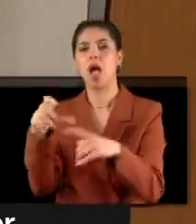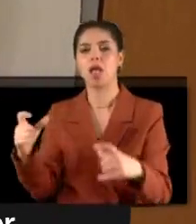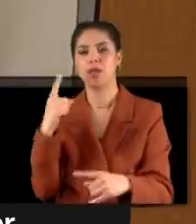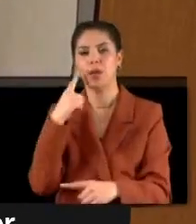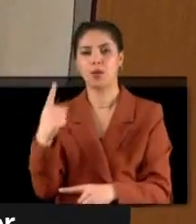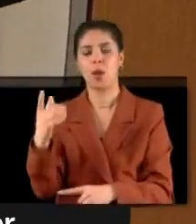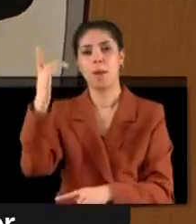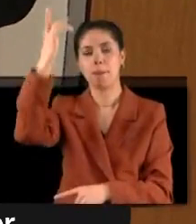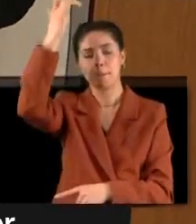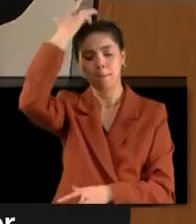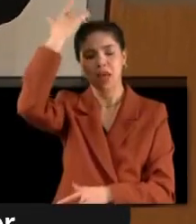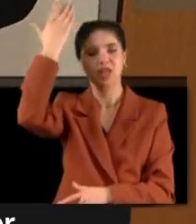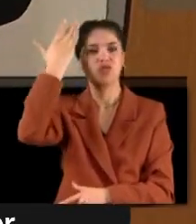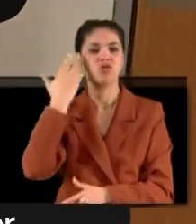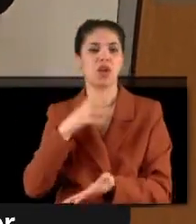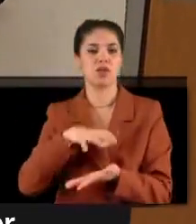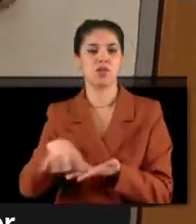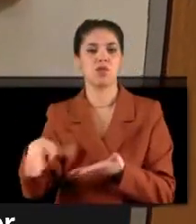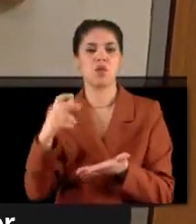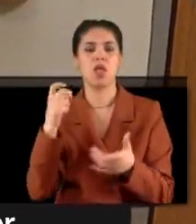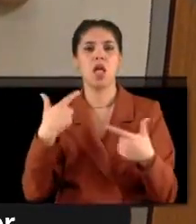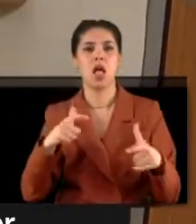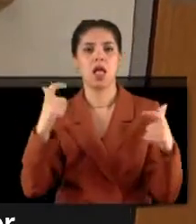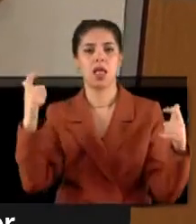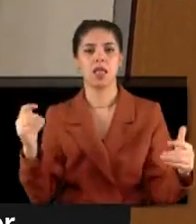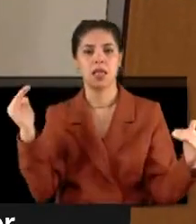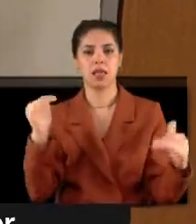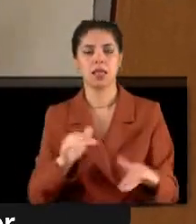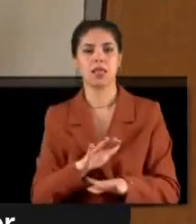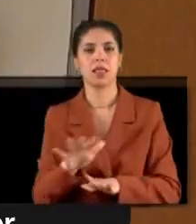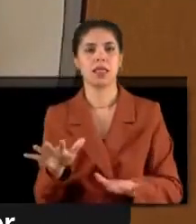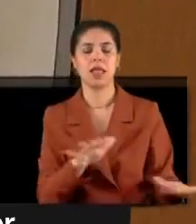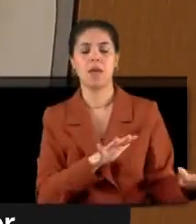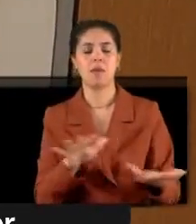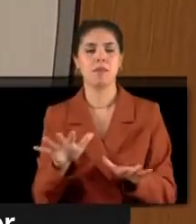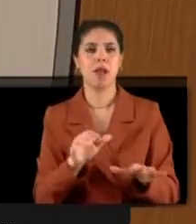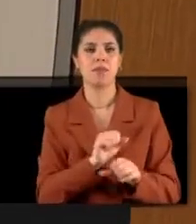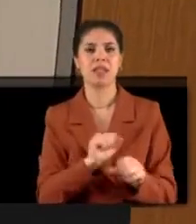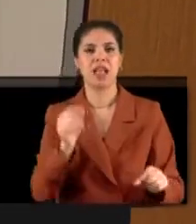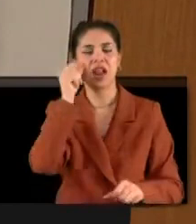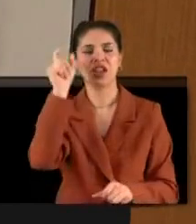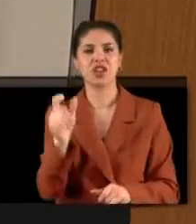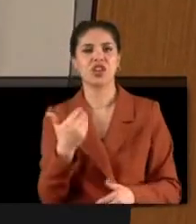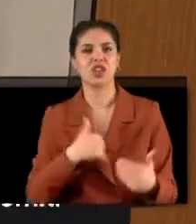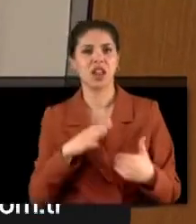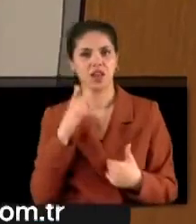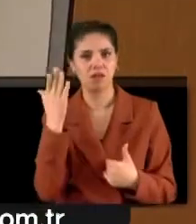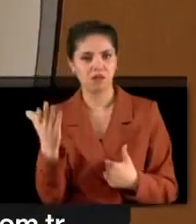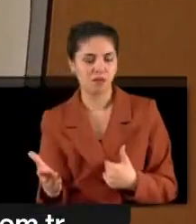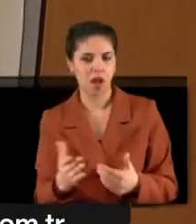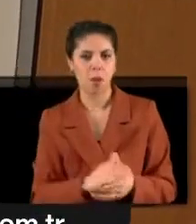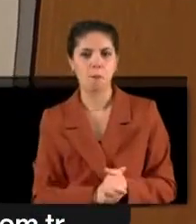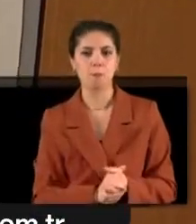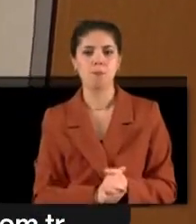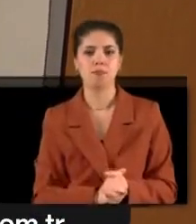beyin cerrahisi bölümündeyiz. Hatay Kırıkhan'dan gelen bir deprem bölgesinden gelen yaralı var yanımızda. Kafasındaki